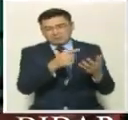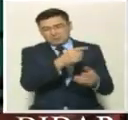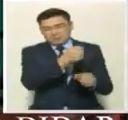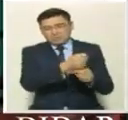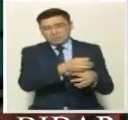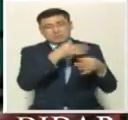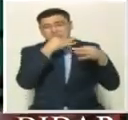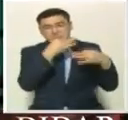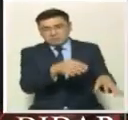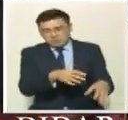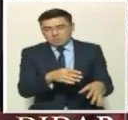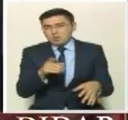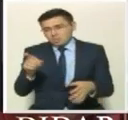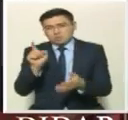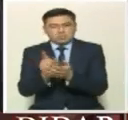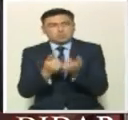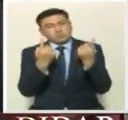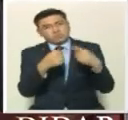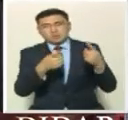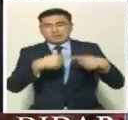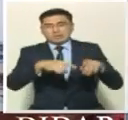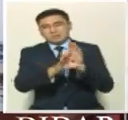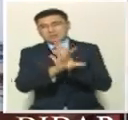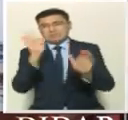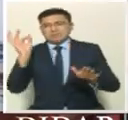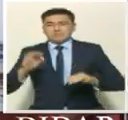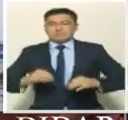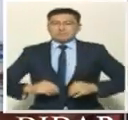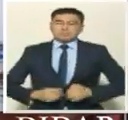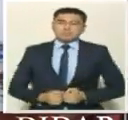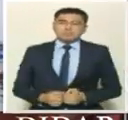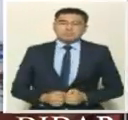арқылы таңдау жасауға болады дейді мамандар. Гүлайна Мерген, Ролан Әметұлы, Нәдіржан Спандияр, Дидар.